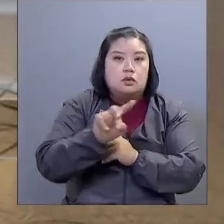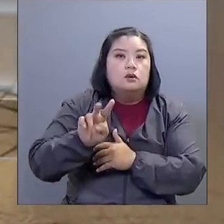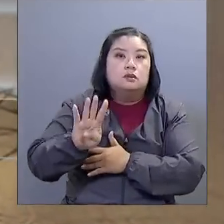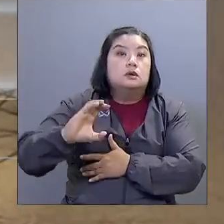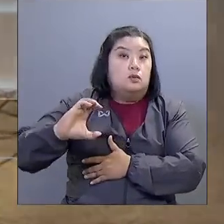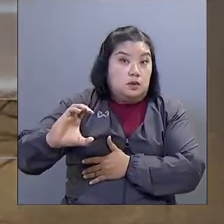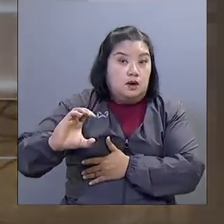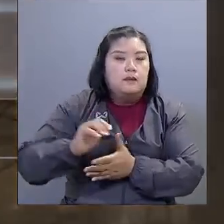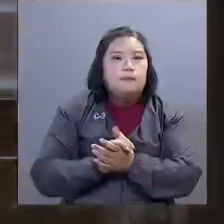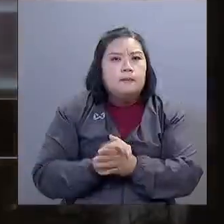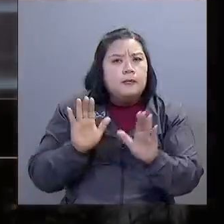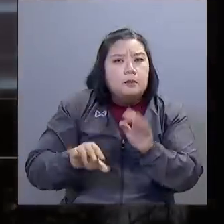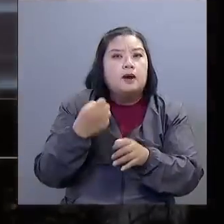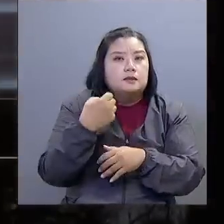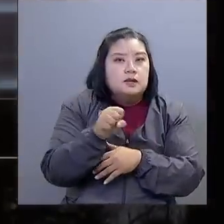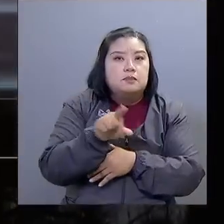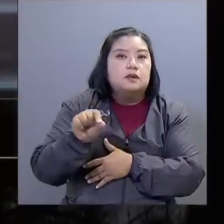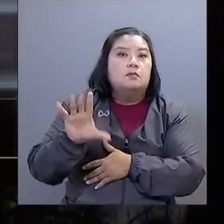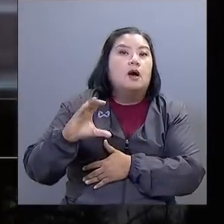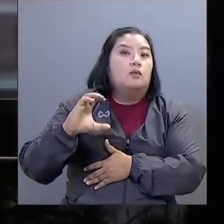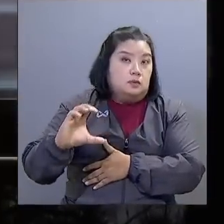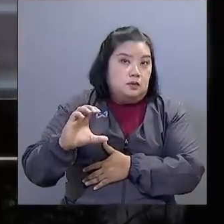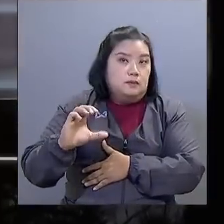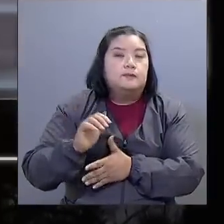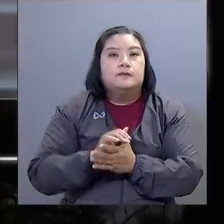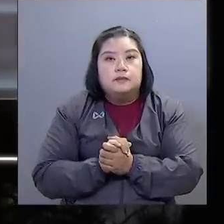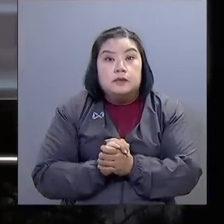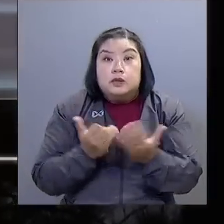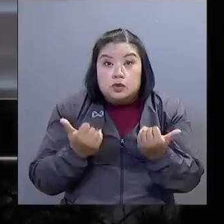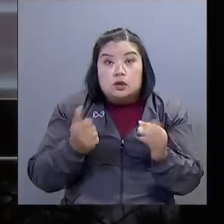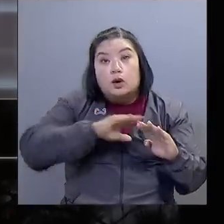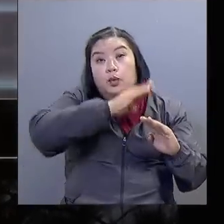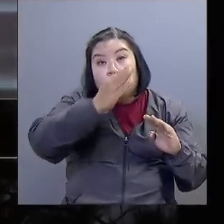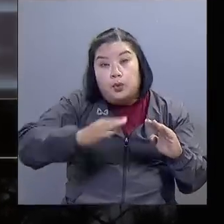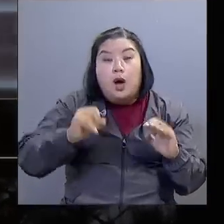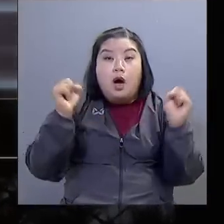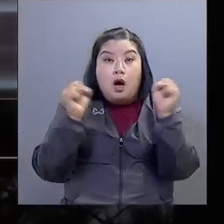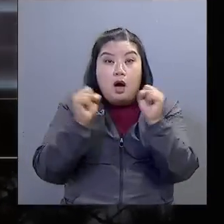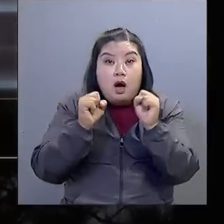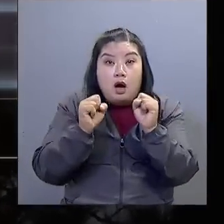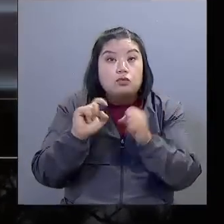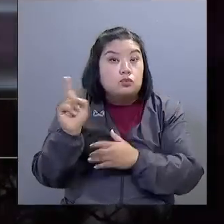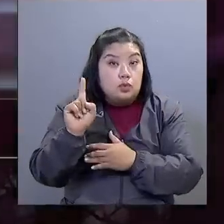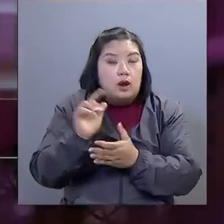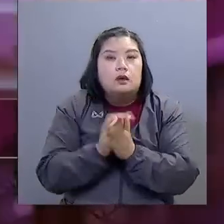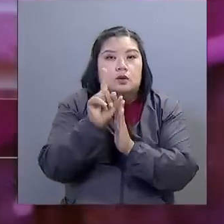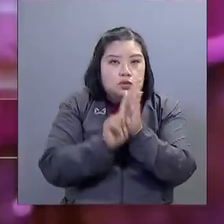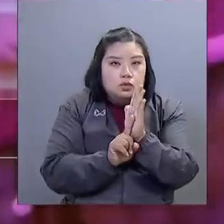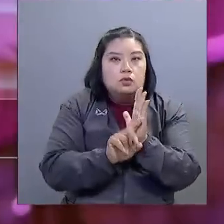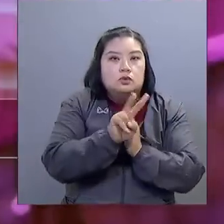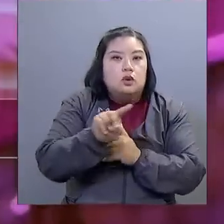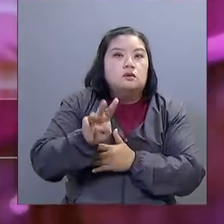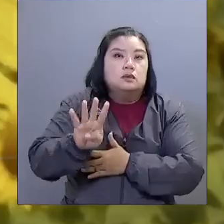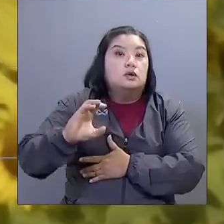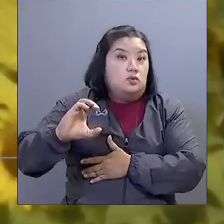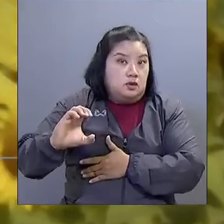าอยู่ที่ระหว่าง 10-25 องศาเซลเซียสบริเวณยอดภูอากาศหนาวถึงหนาวจัดอุณหภูมิต่ำสุด 2-10 องศาเซลเ